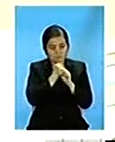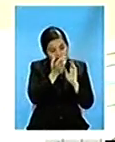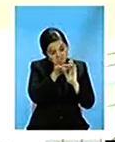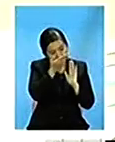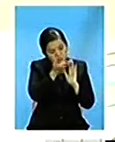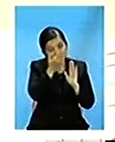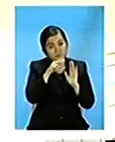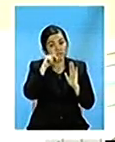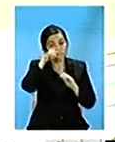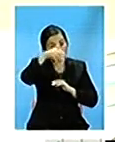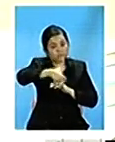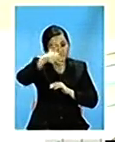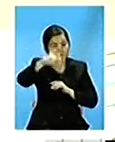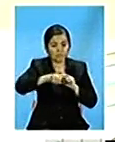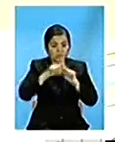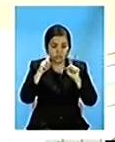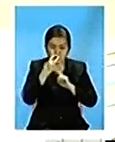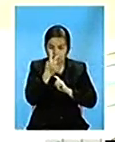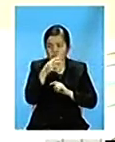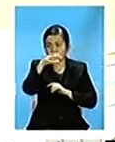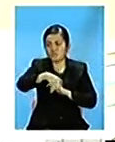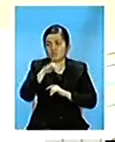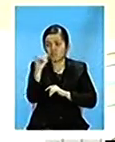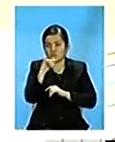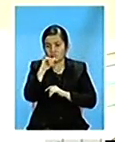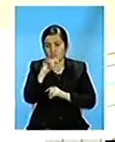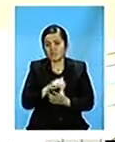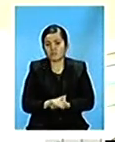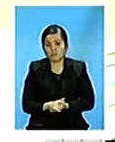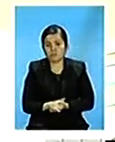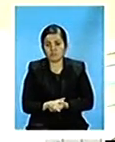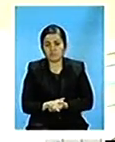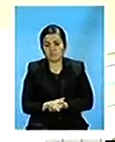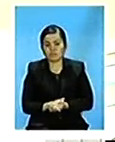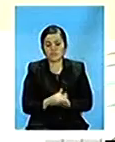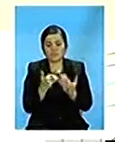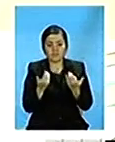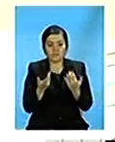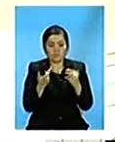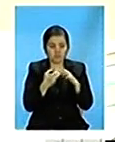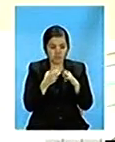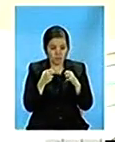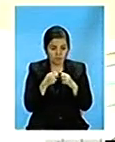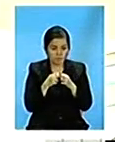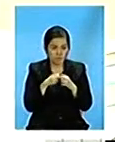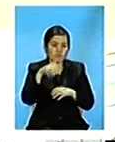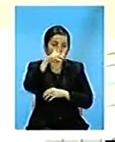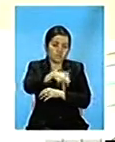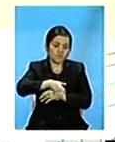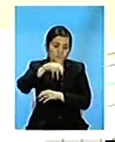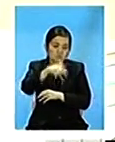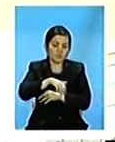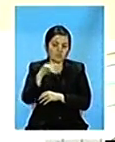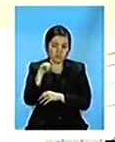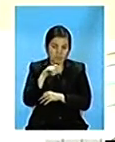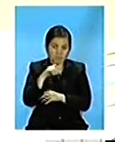ก่อนแต่เดี๋ยวนี้ยังไม่ได้ไปนะครับเพราะมีทหารเข้าไปช่วยขุดลอกต้องขอขอ